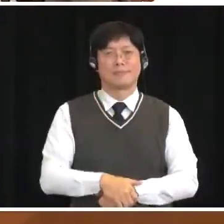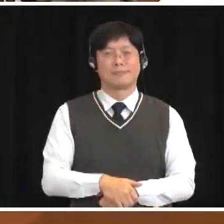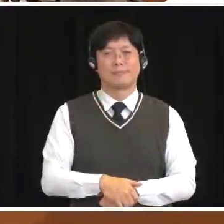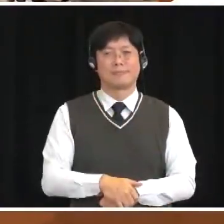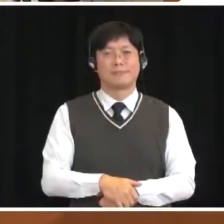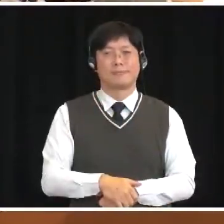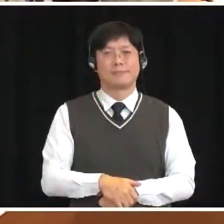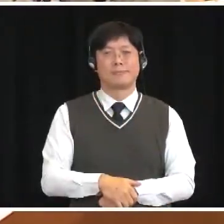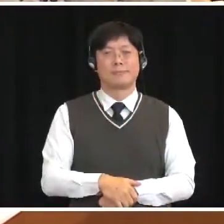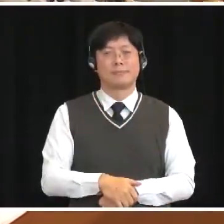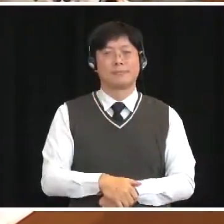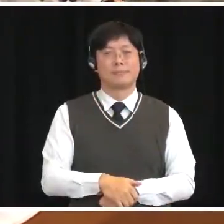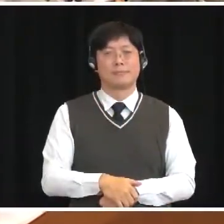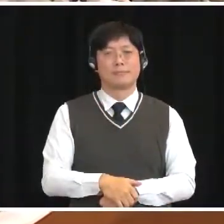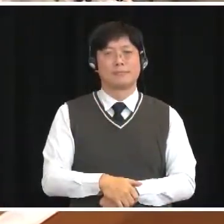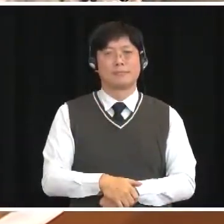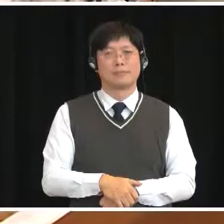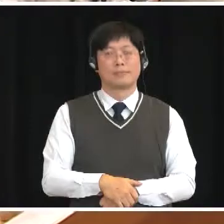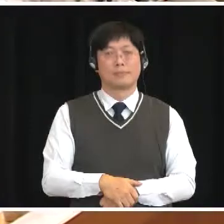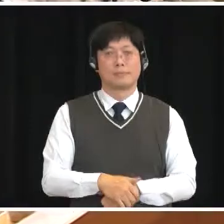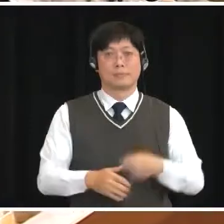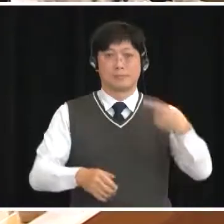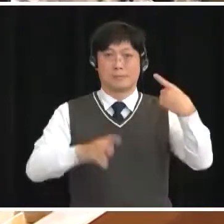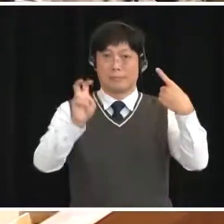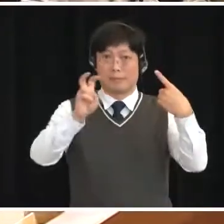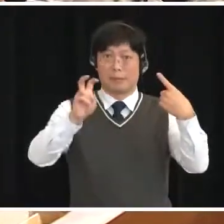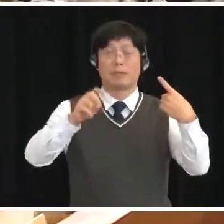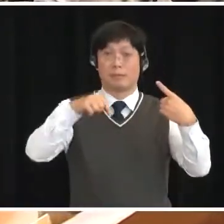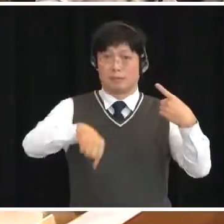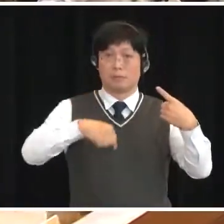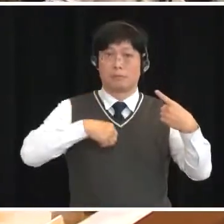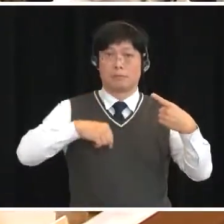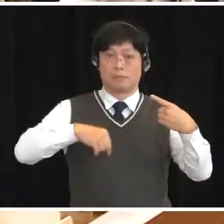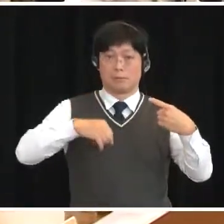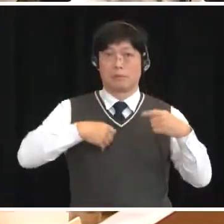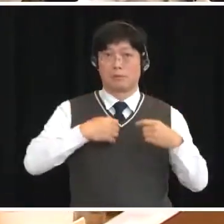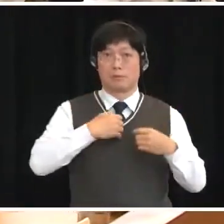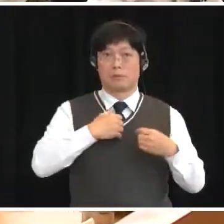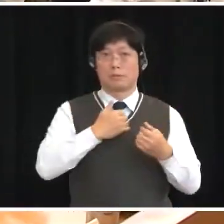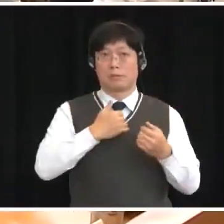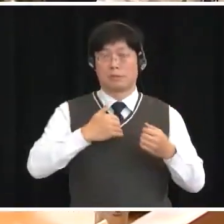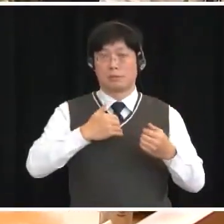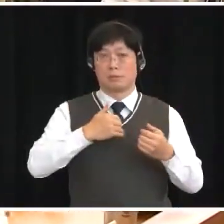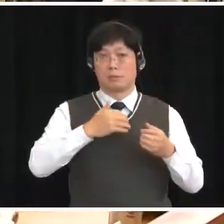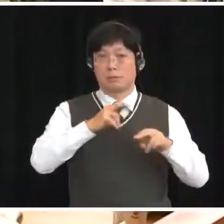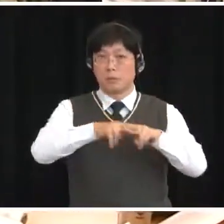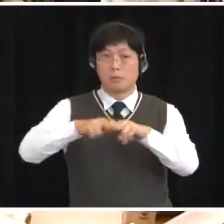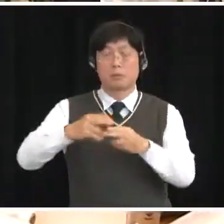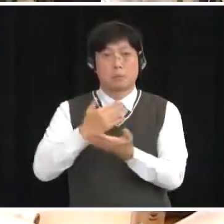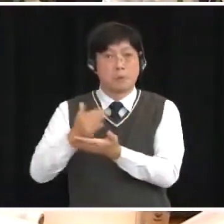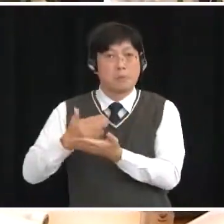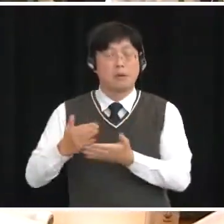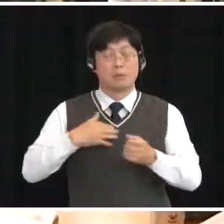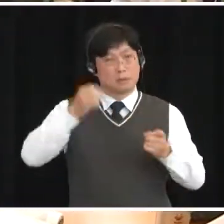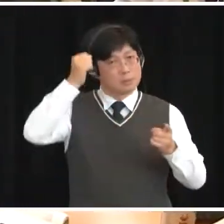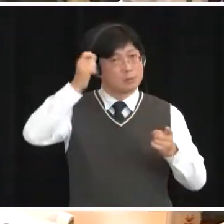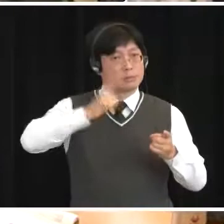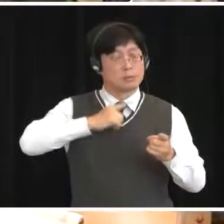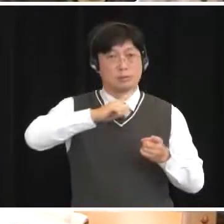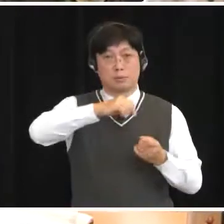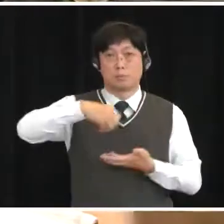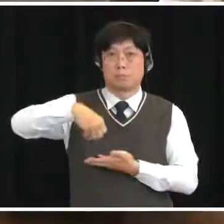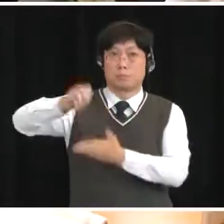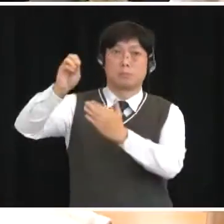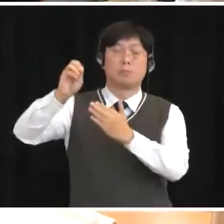们将在1点20进行本场次的清场，届时还请您记得携带您的随身物